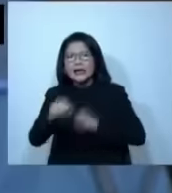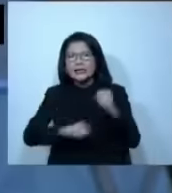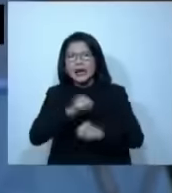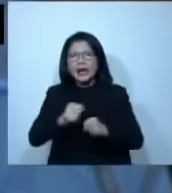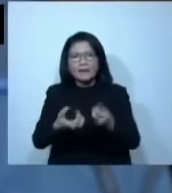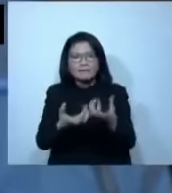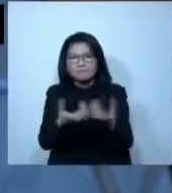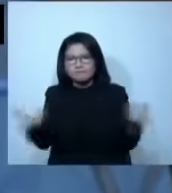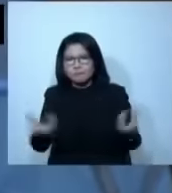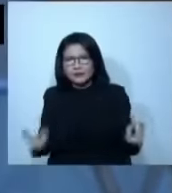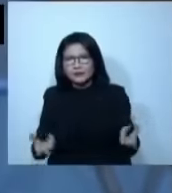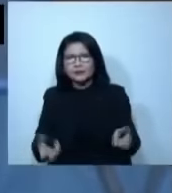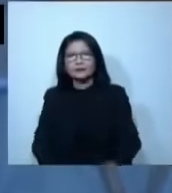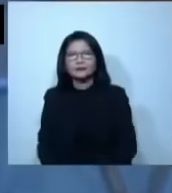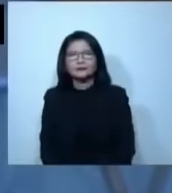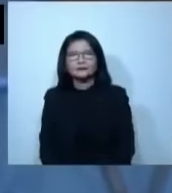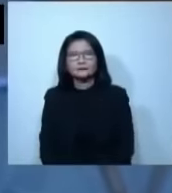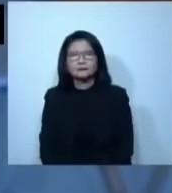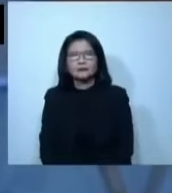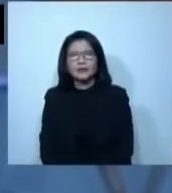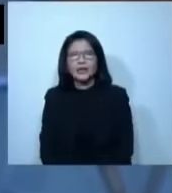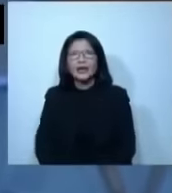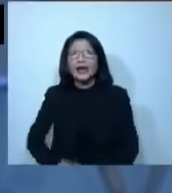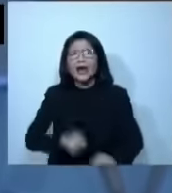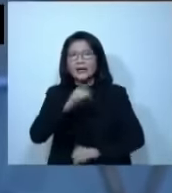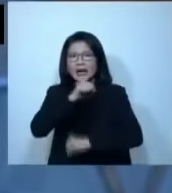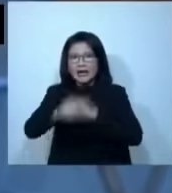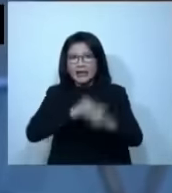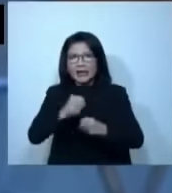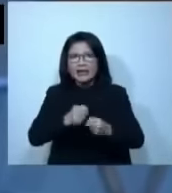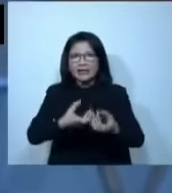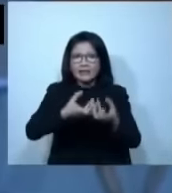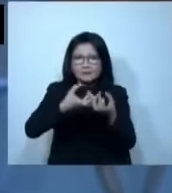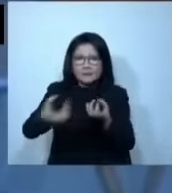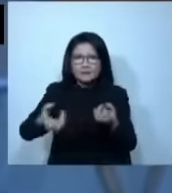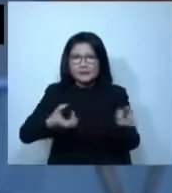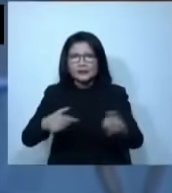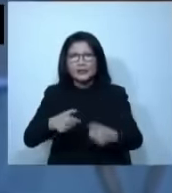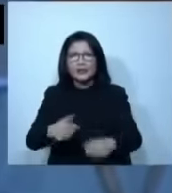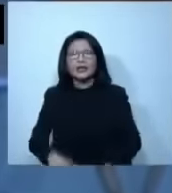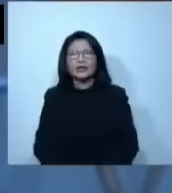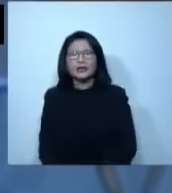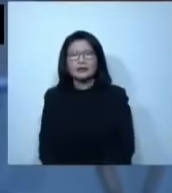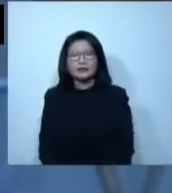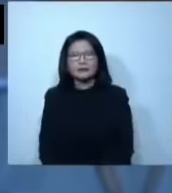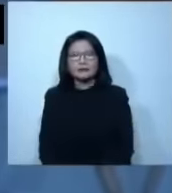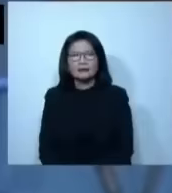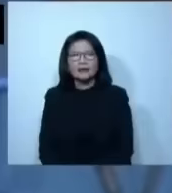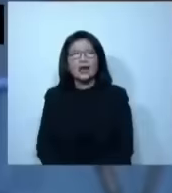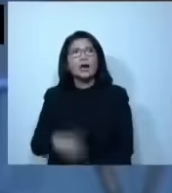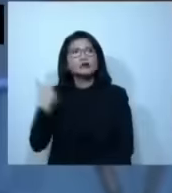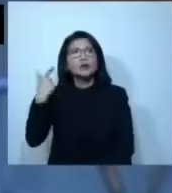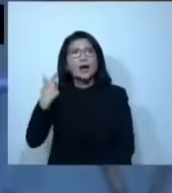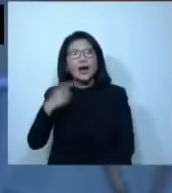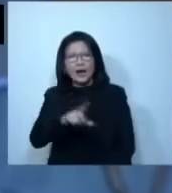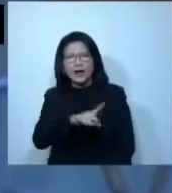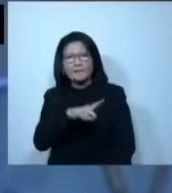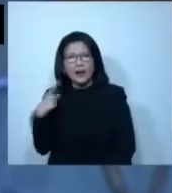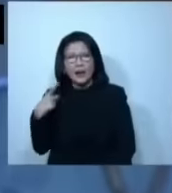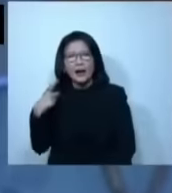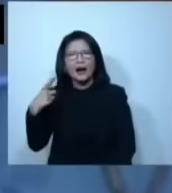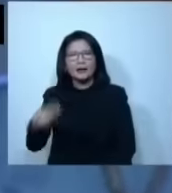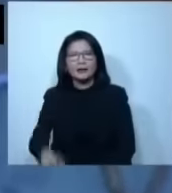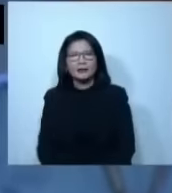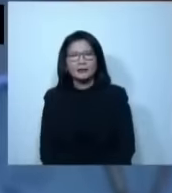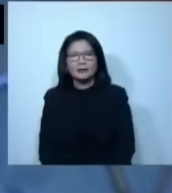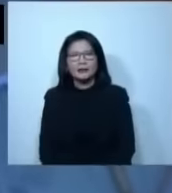separatisme. Dan gerakan separatisme ini kita sudah ikuti cukup lama.